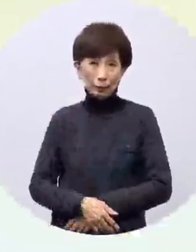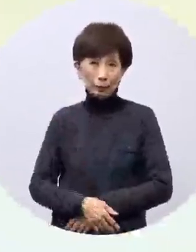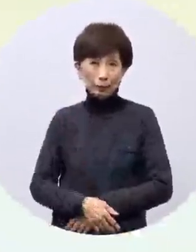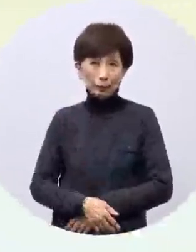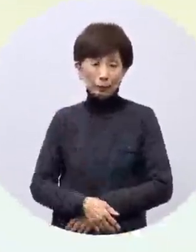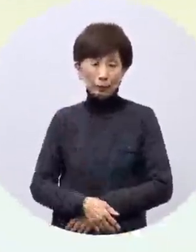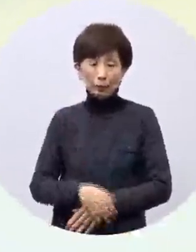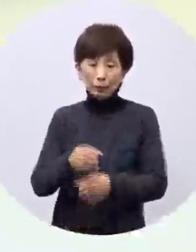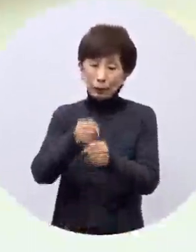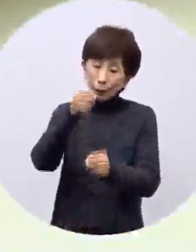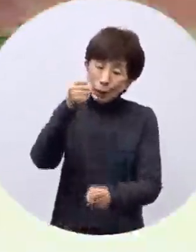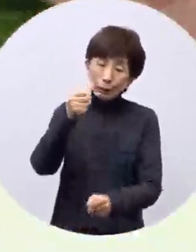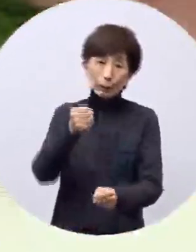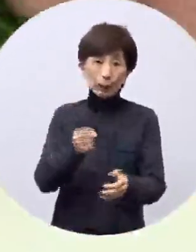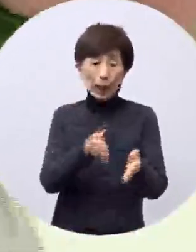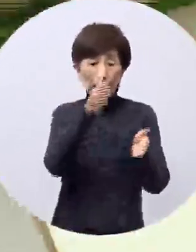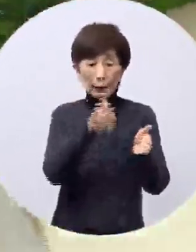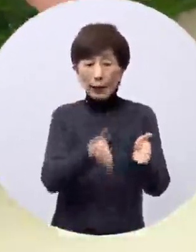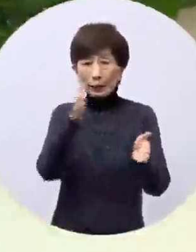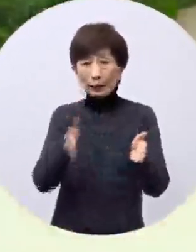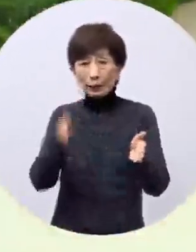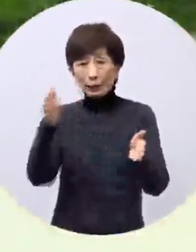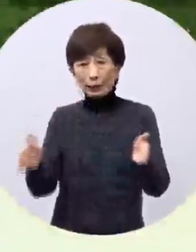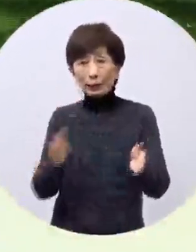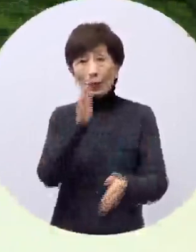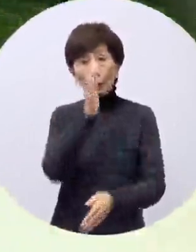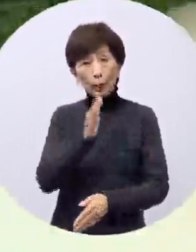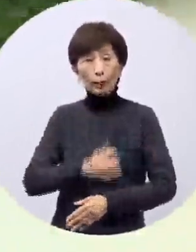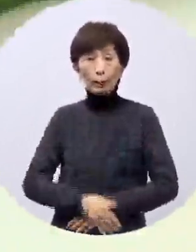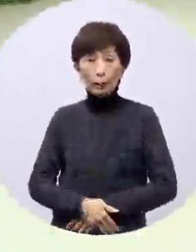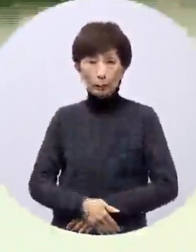水気をよく絞ってざっくりと切り分けます。